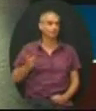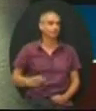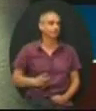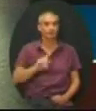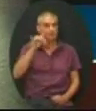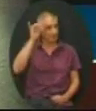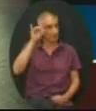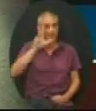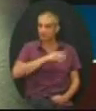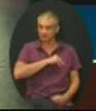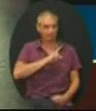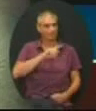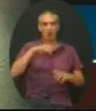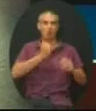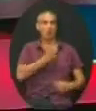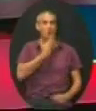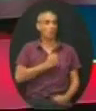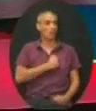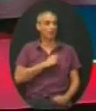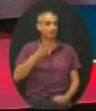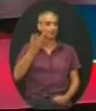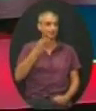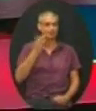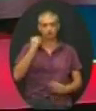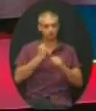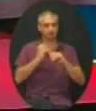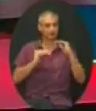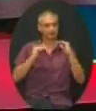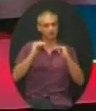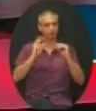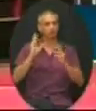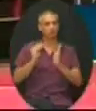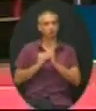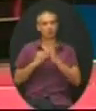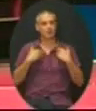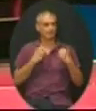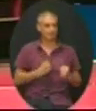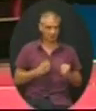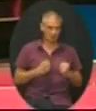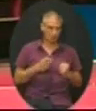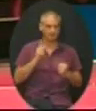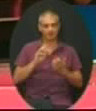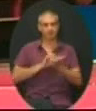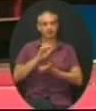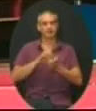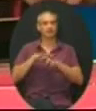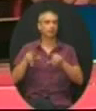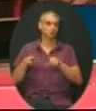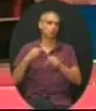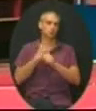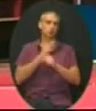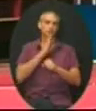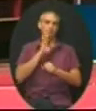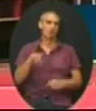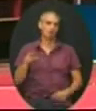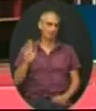לא הירדנים הסכימו ולא הוואח. דרך אגב, זה היה... יש פה איזון בין הצורך לביטחון לבין התסיסה בשטח שיוצרת בעיה גם